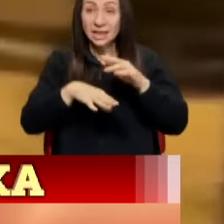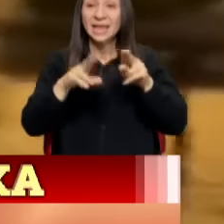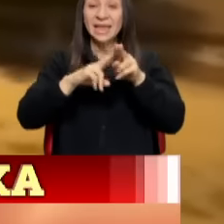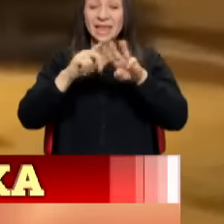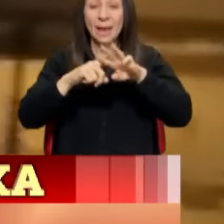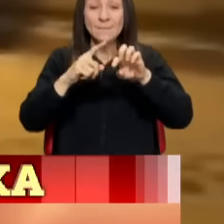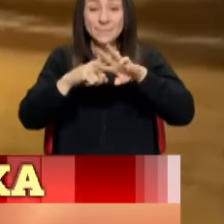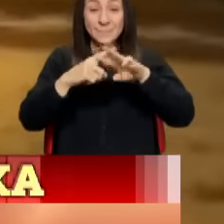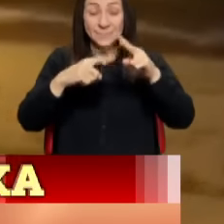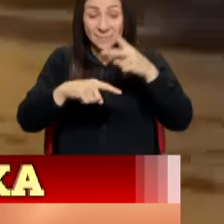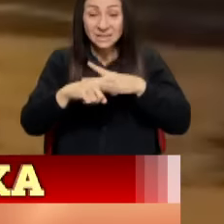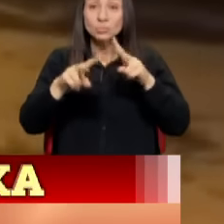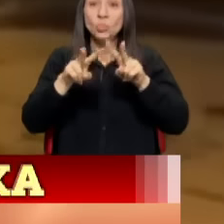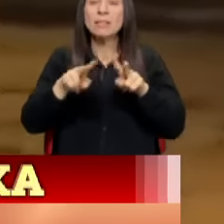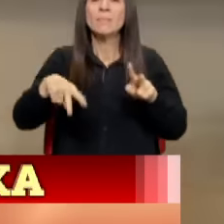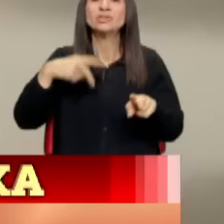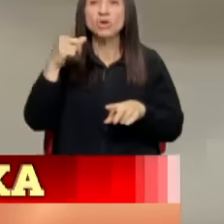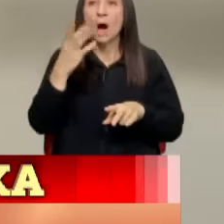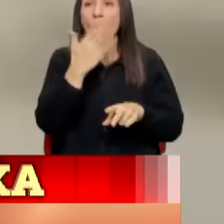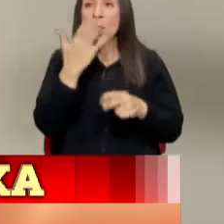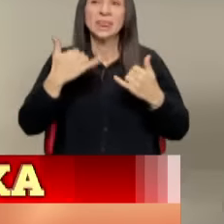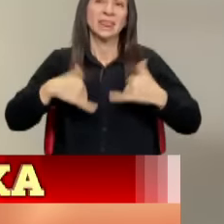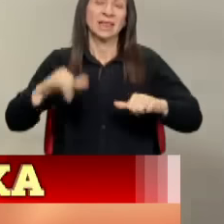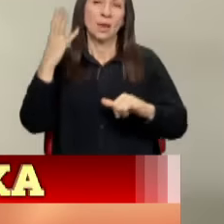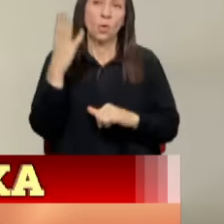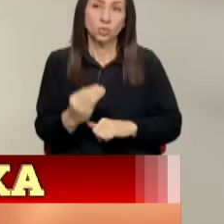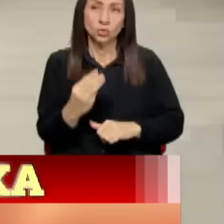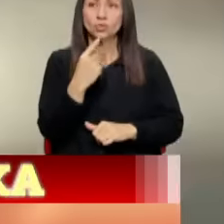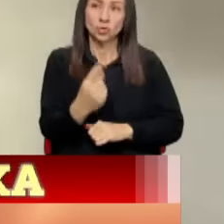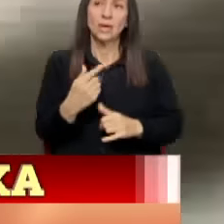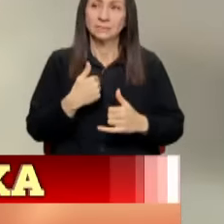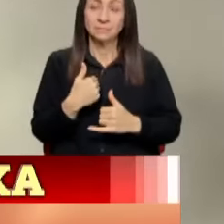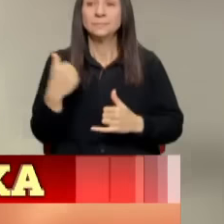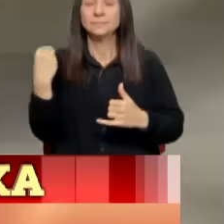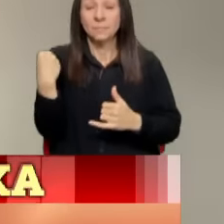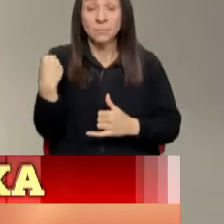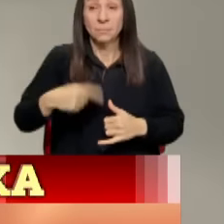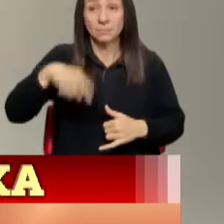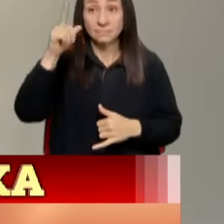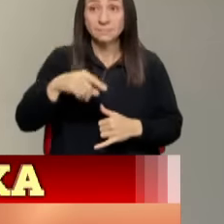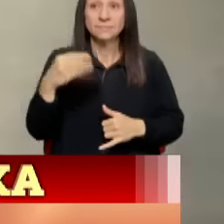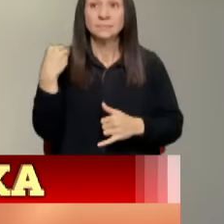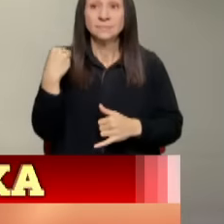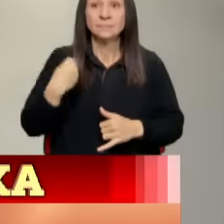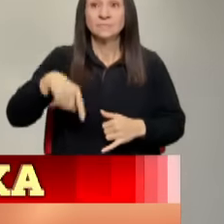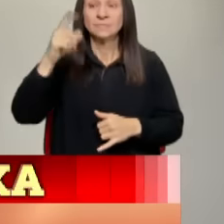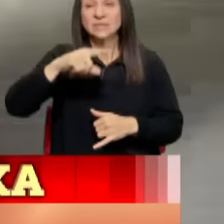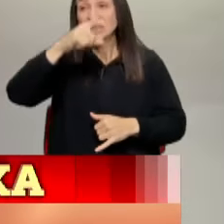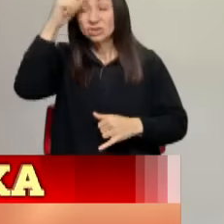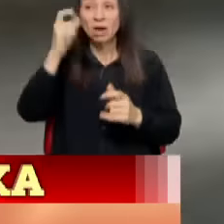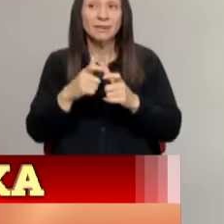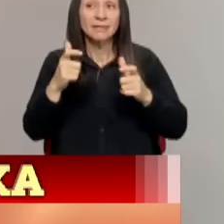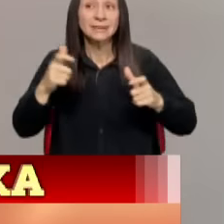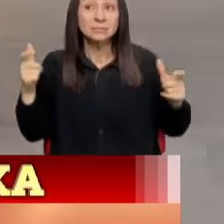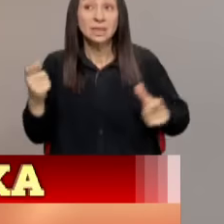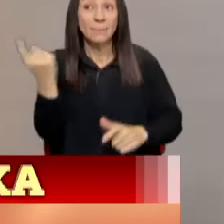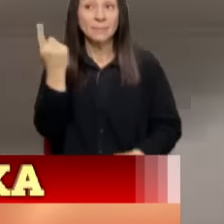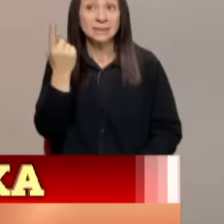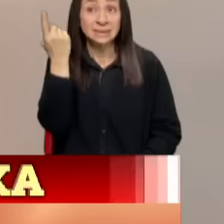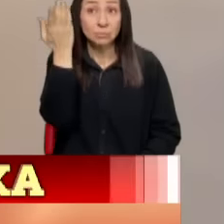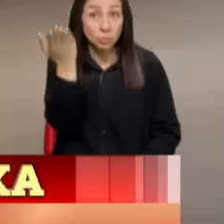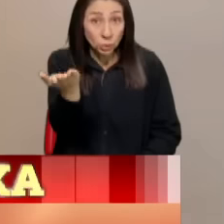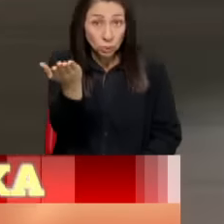ve Muratpaşa ilçelerinde okulların tatil olduğunu söyleyelim. Yeni gün ve yeni günün sıcak gelişmelerinden